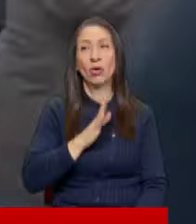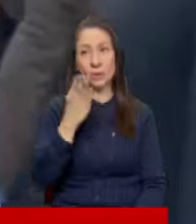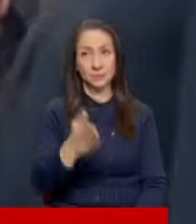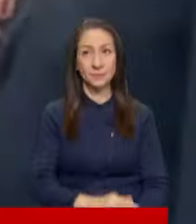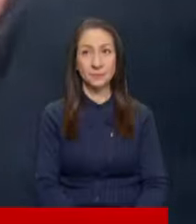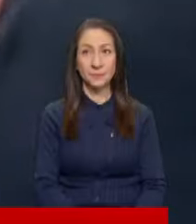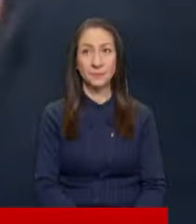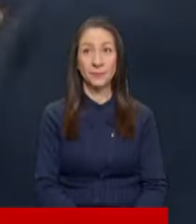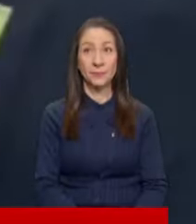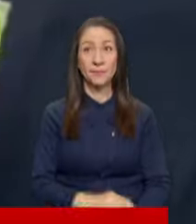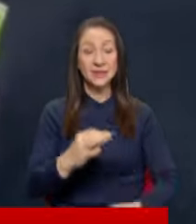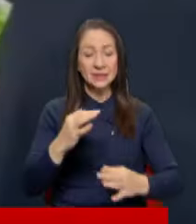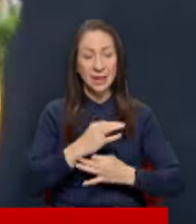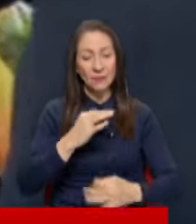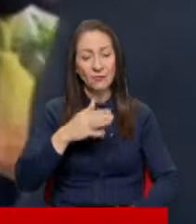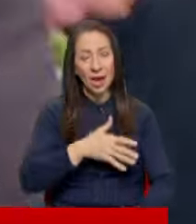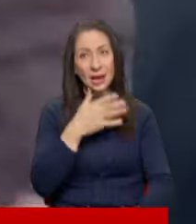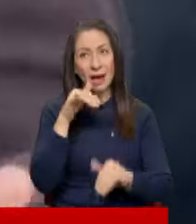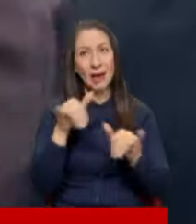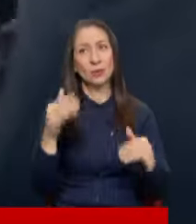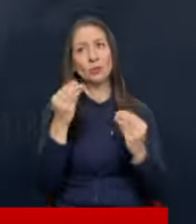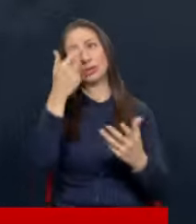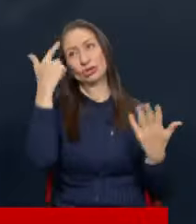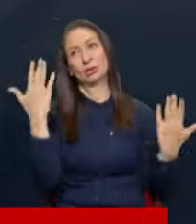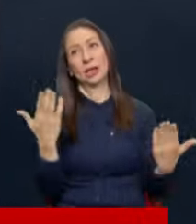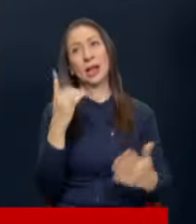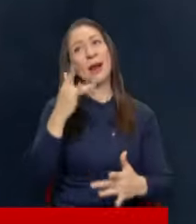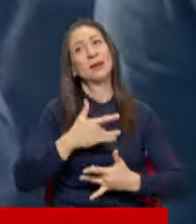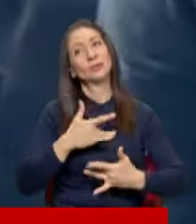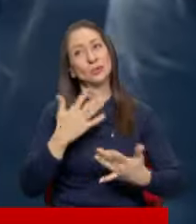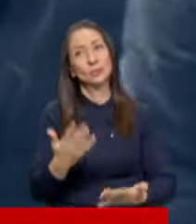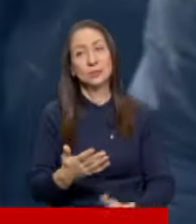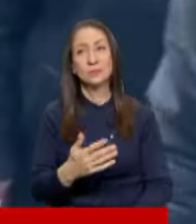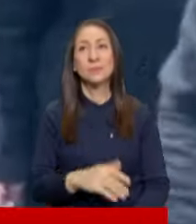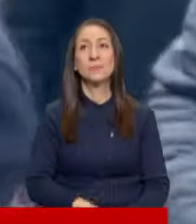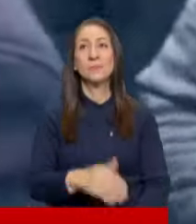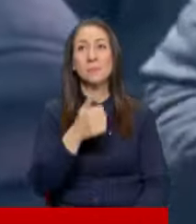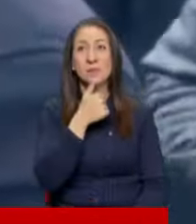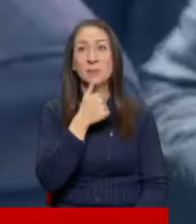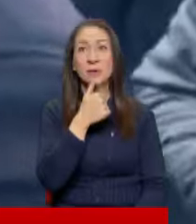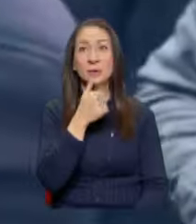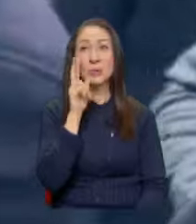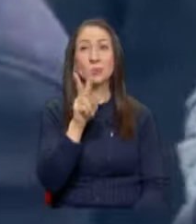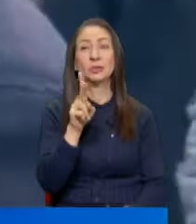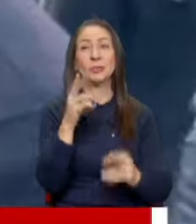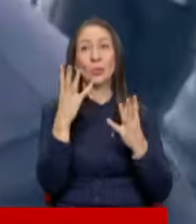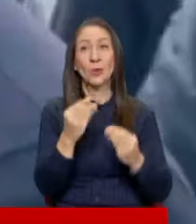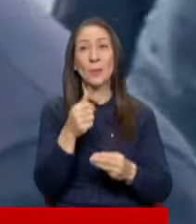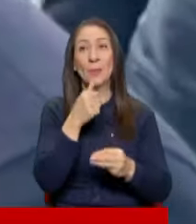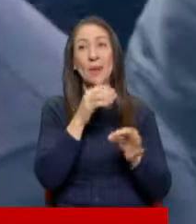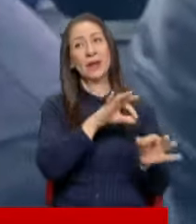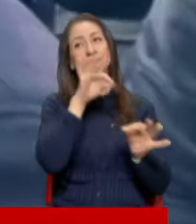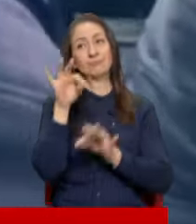oğlu sayimin yolundan gid İnşallah allahun GM gibi